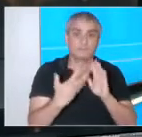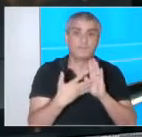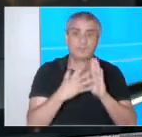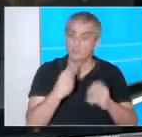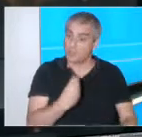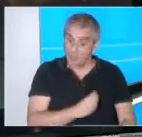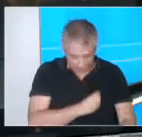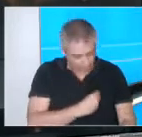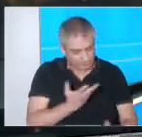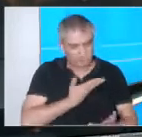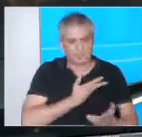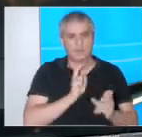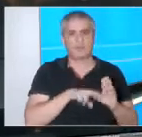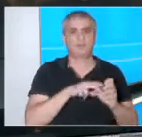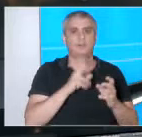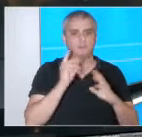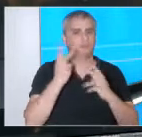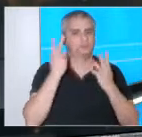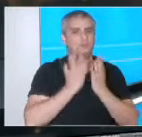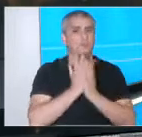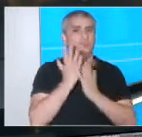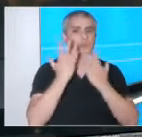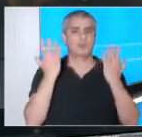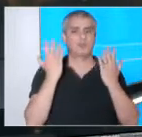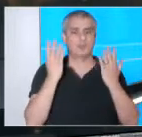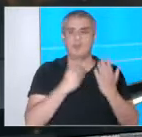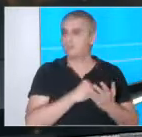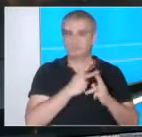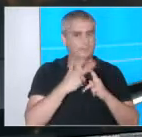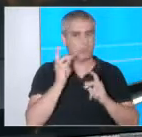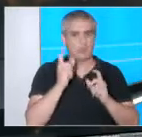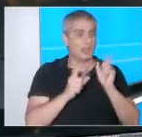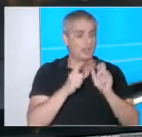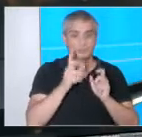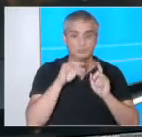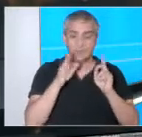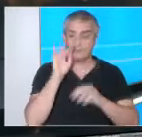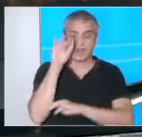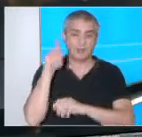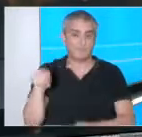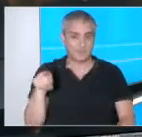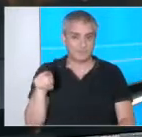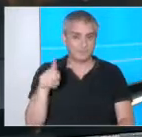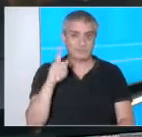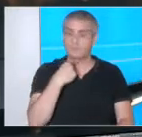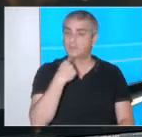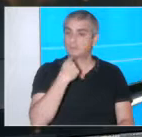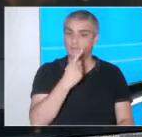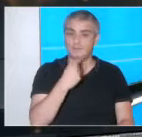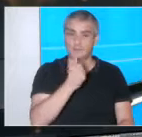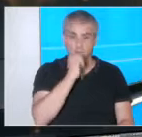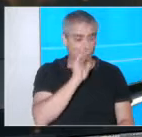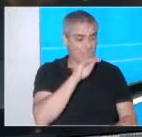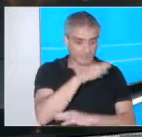היא גומלת חסדים, התקבלת. ויש פה מוסר גדול, אתה יודע... חסדים לא רק לאנשים, גם לגמלים. כן, מי שתגיד שתי וגם